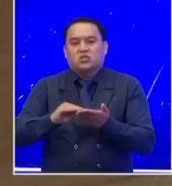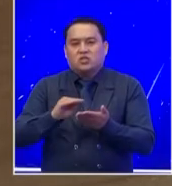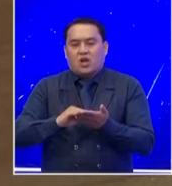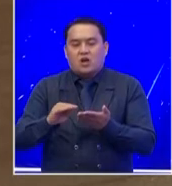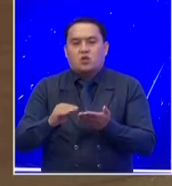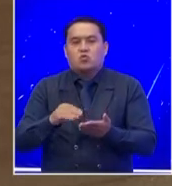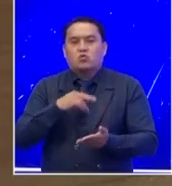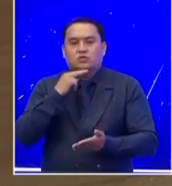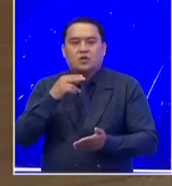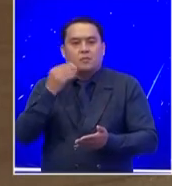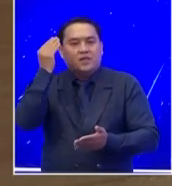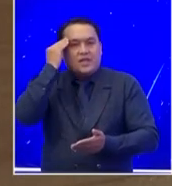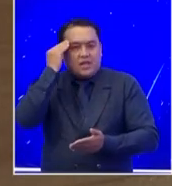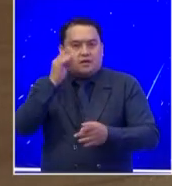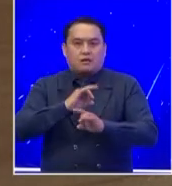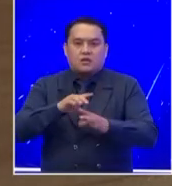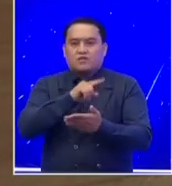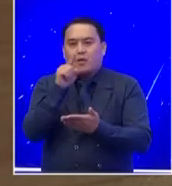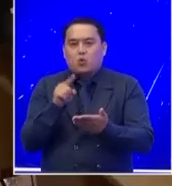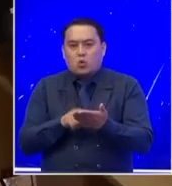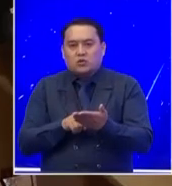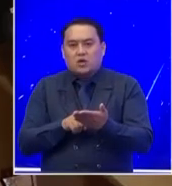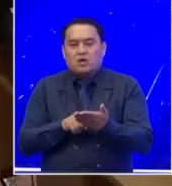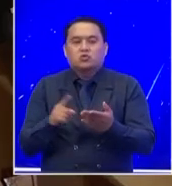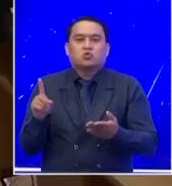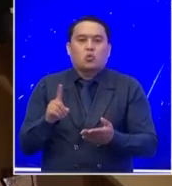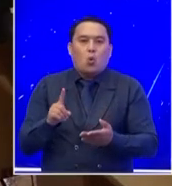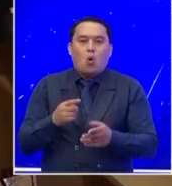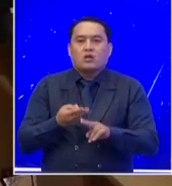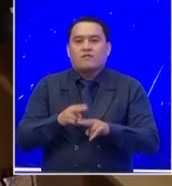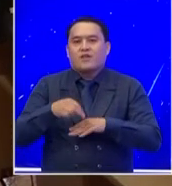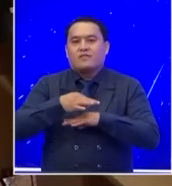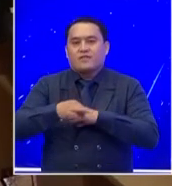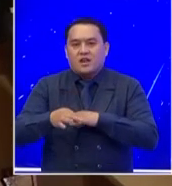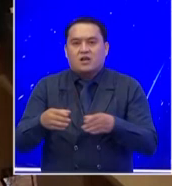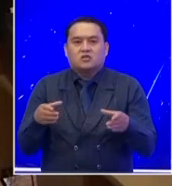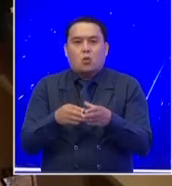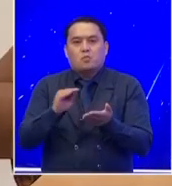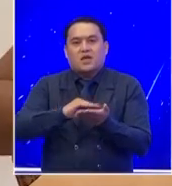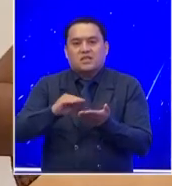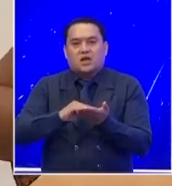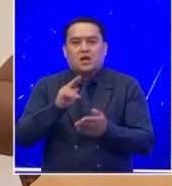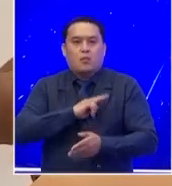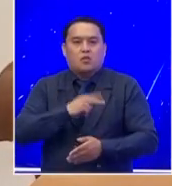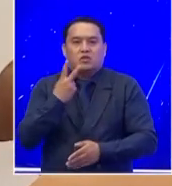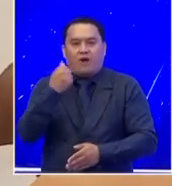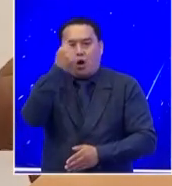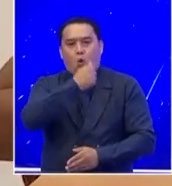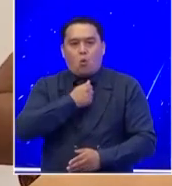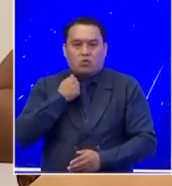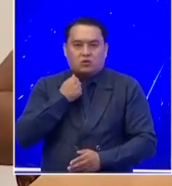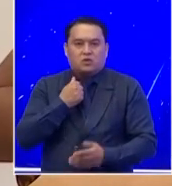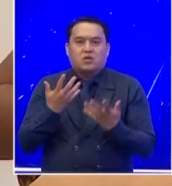удовольствием высказывали свое мнение и задавали вопросы. Стоит отметить, что филиал областного союза писателей работает уже 2 года